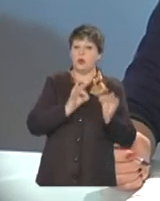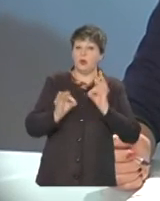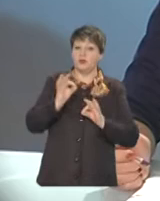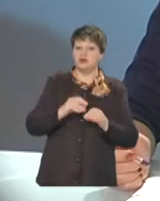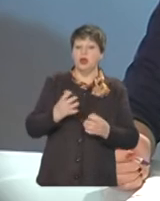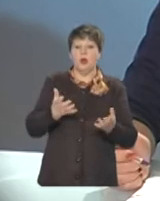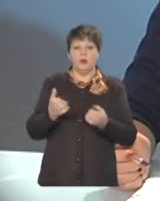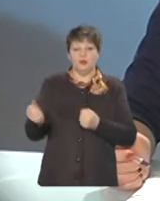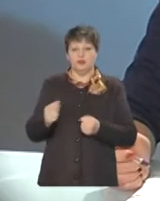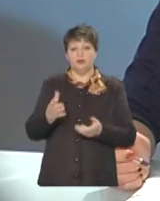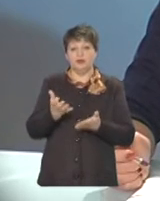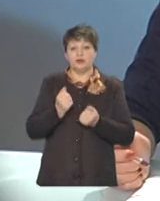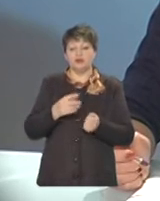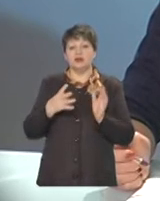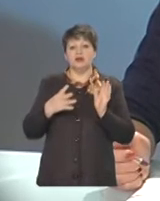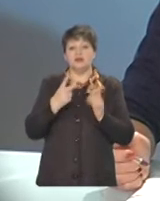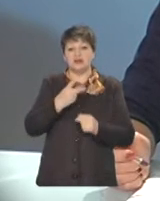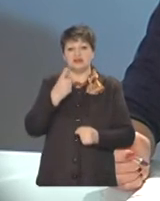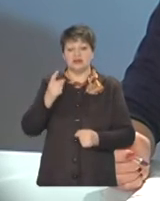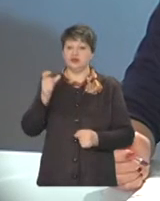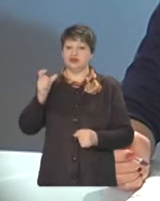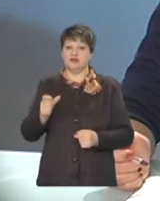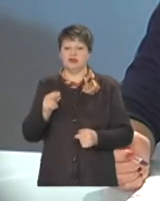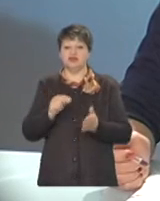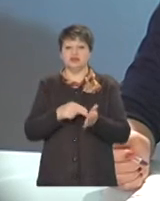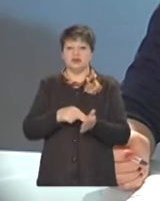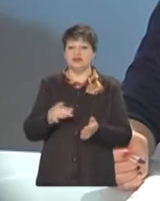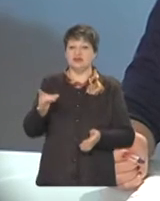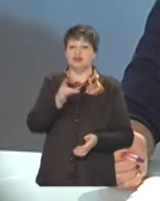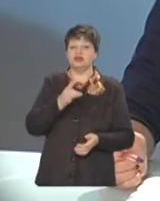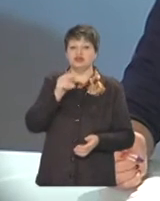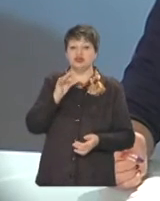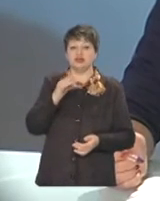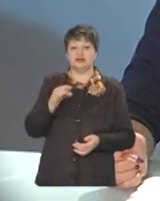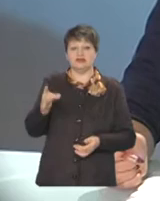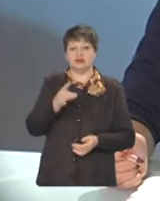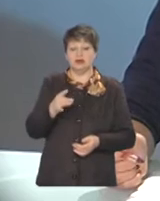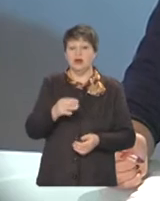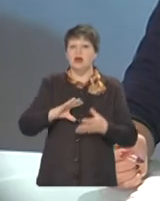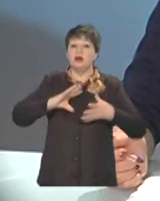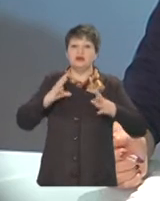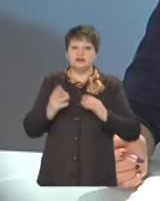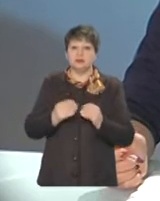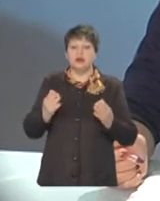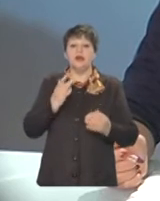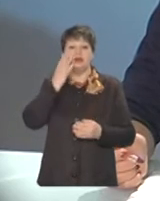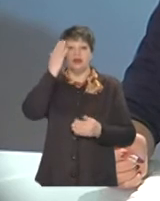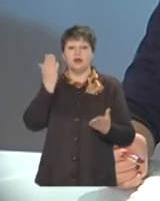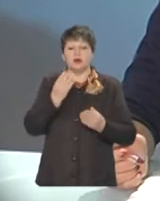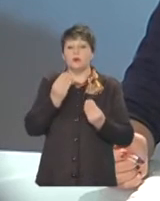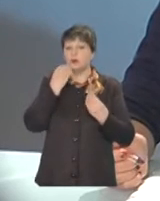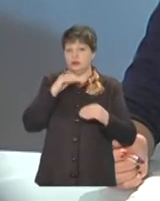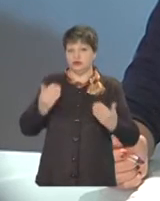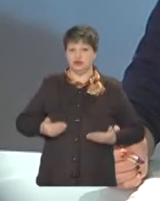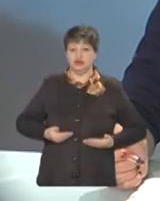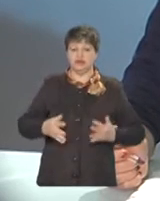Участь у ньому бере 21 учасник із 9 сіл Черкаського та Чигиринського районів. Результатом заходу мають стати ідеї, які допоможуть поліпшити життя